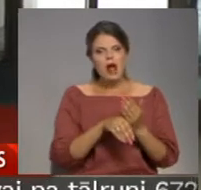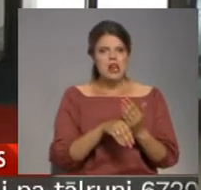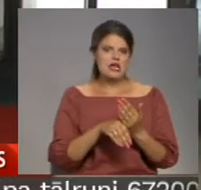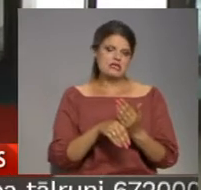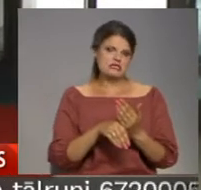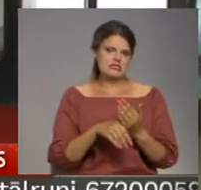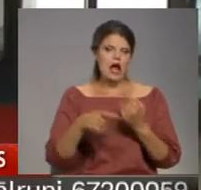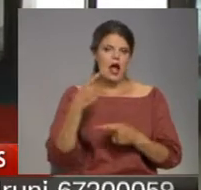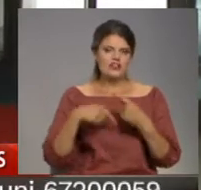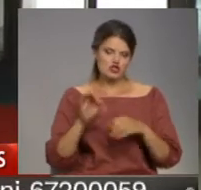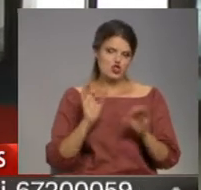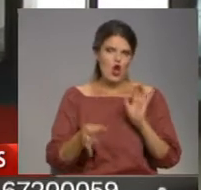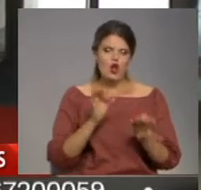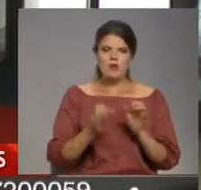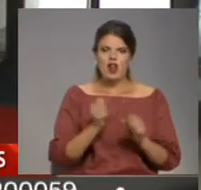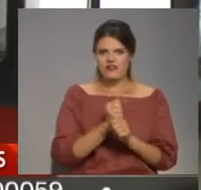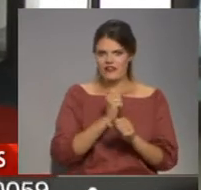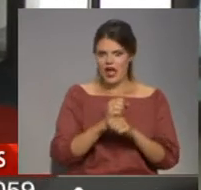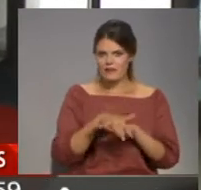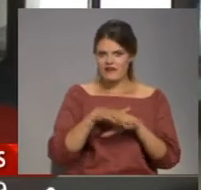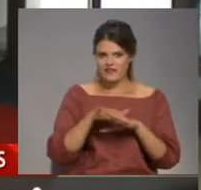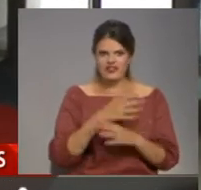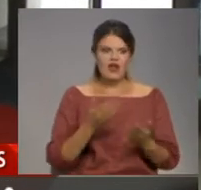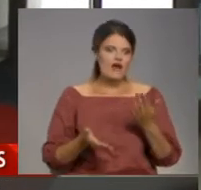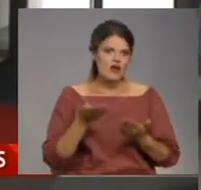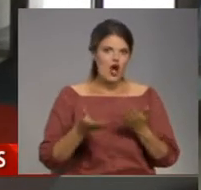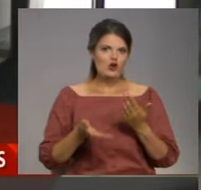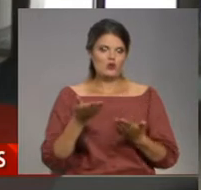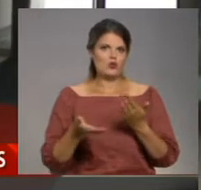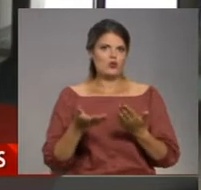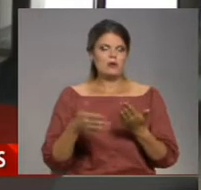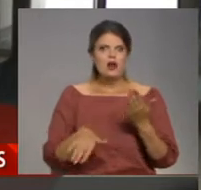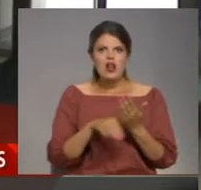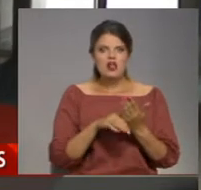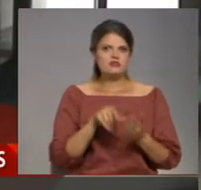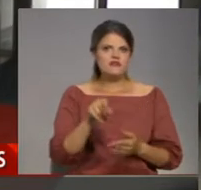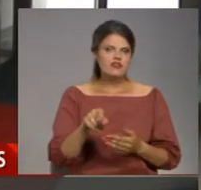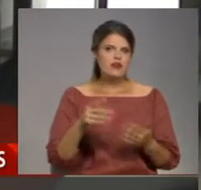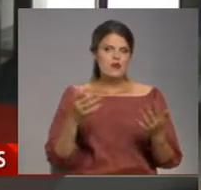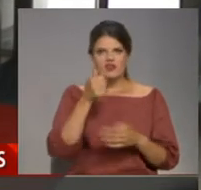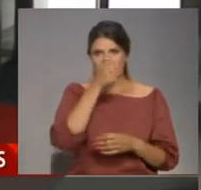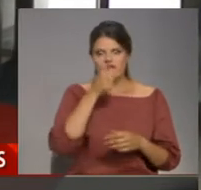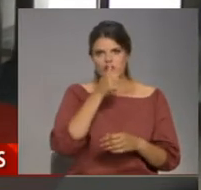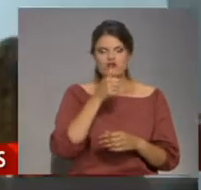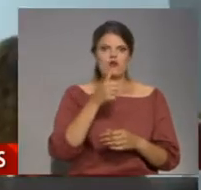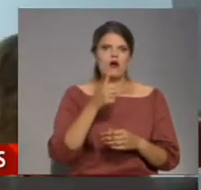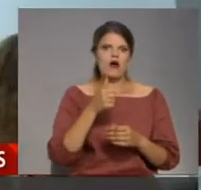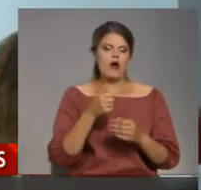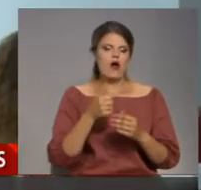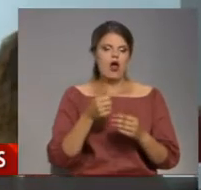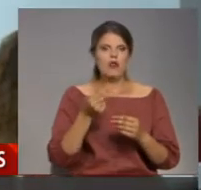atgriezties normālā darba vidē un varbūt kaut kādā veidā, nezinu, palīdzēt viņam kaut kādu individuālu sanācies